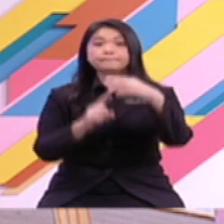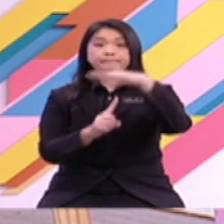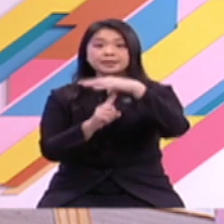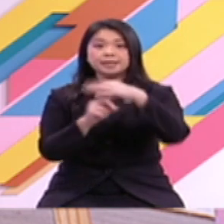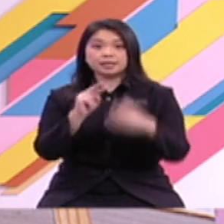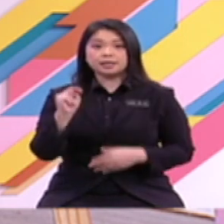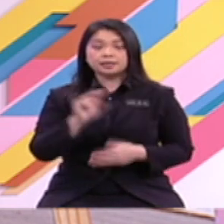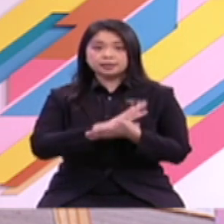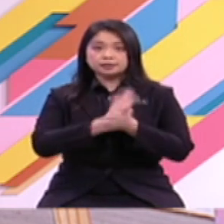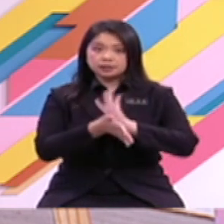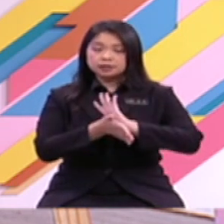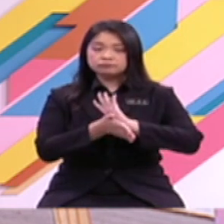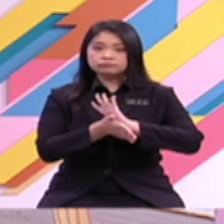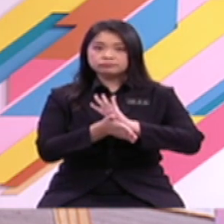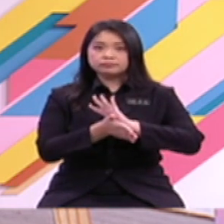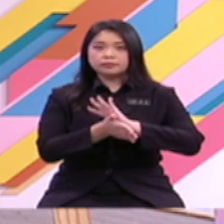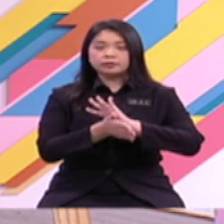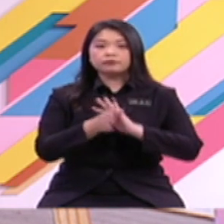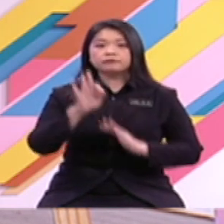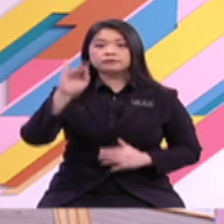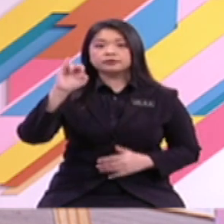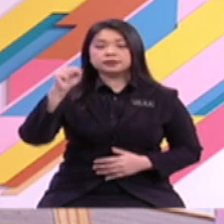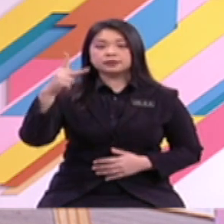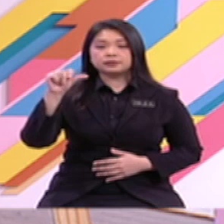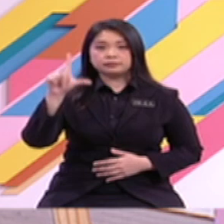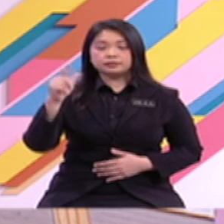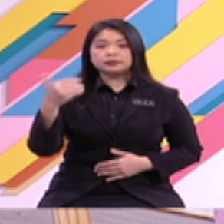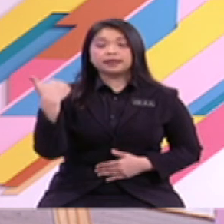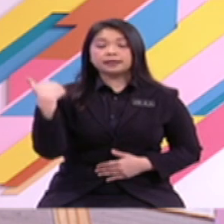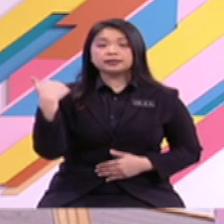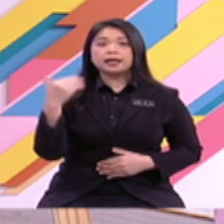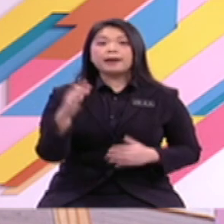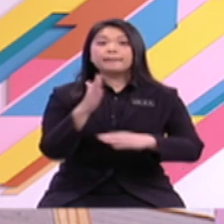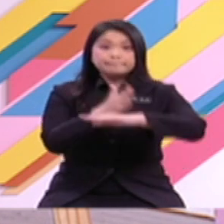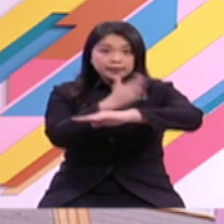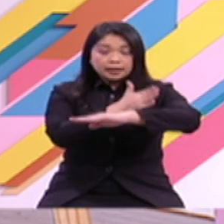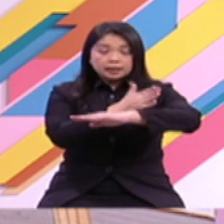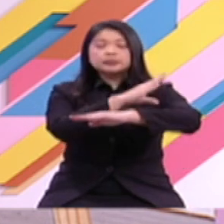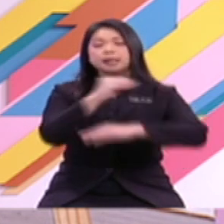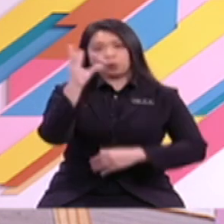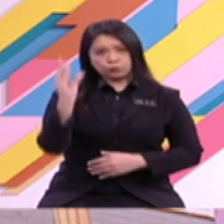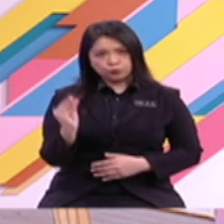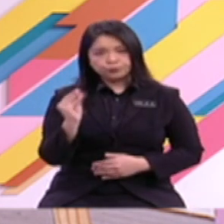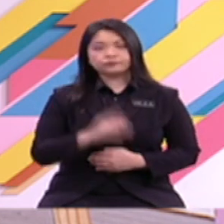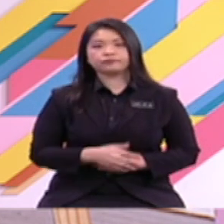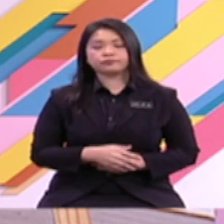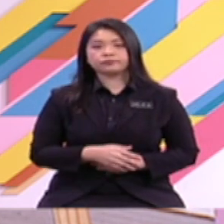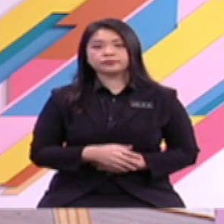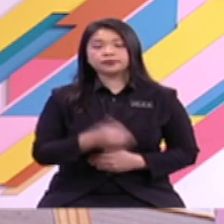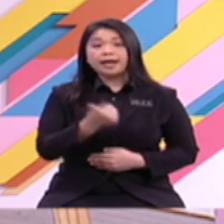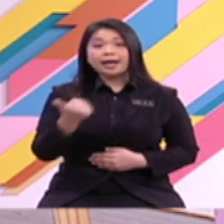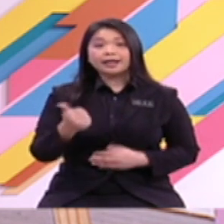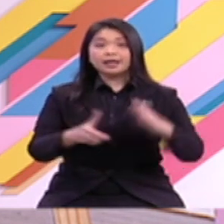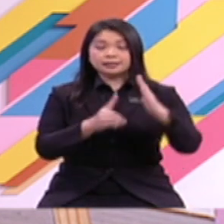jadi ada service kali ada alat dasar fiskal mengembang dan juga alat dasar menggambar Yuk kita dasar